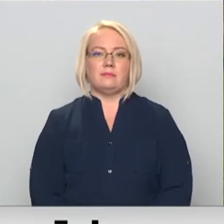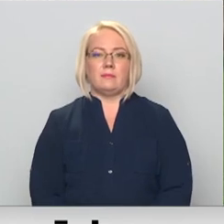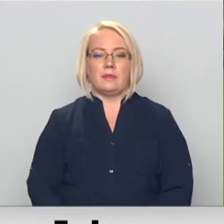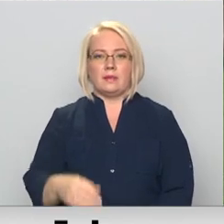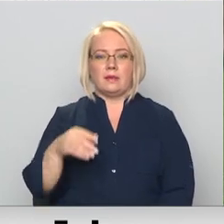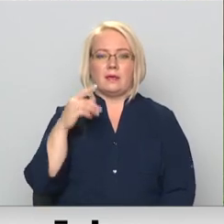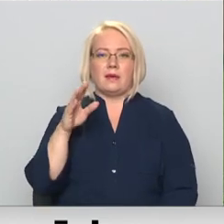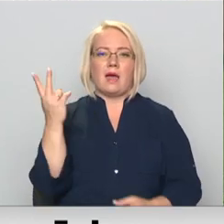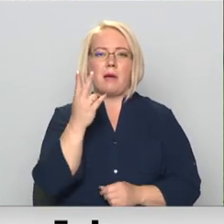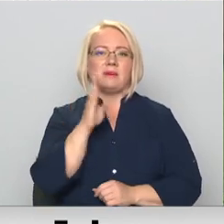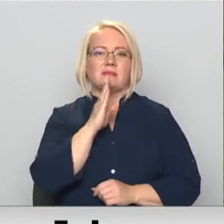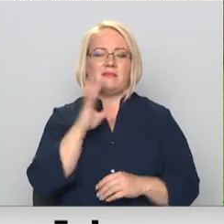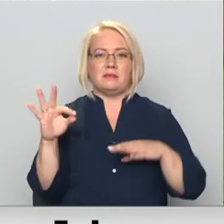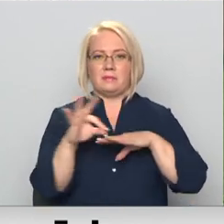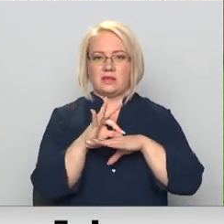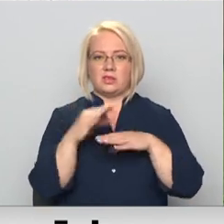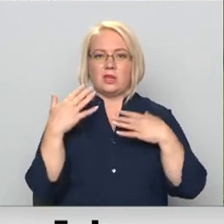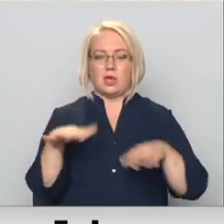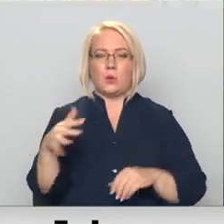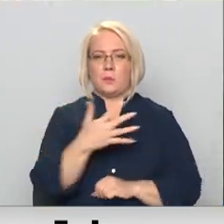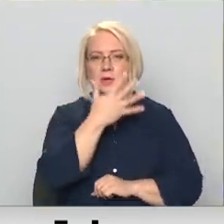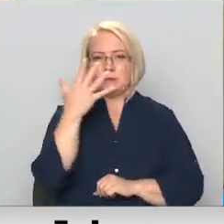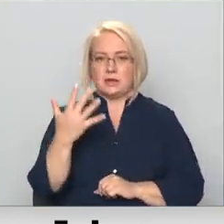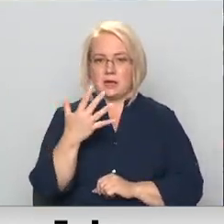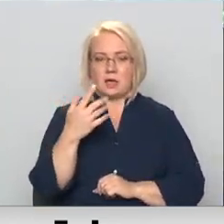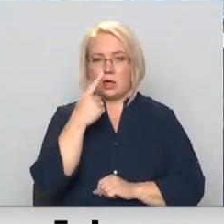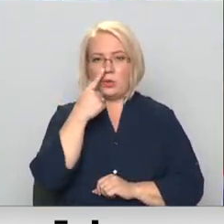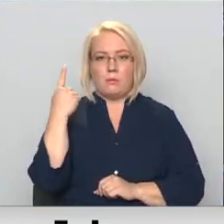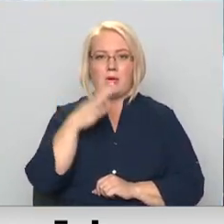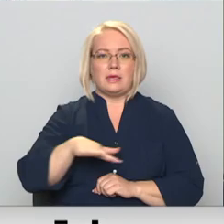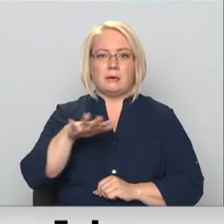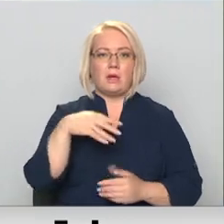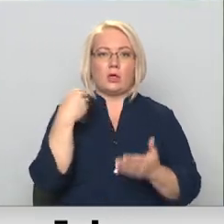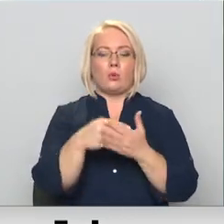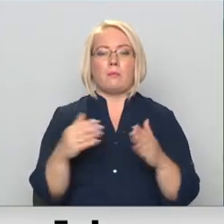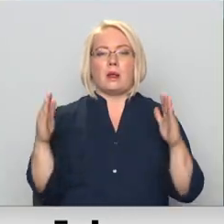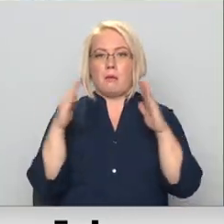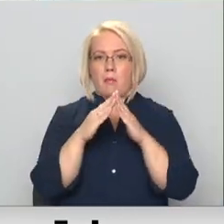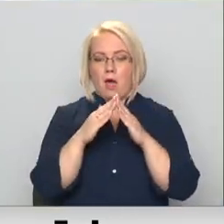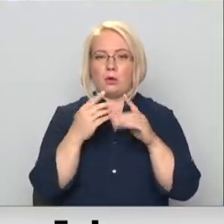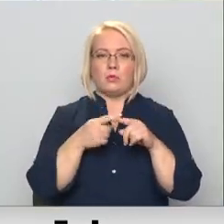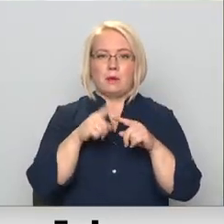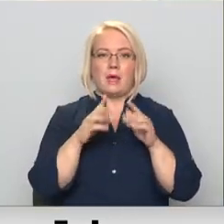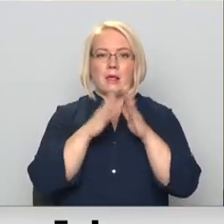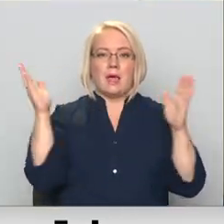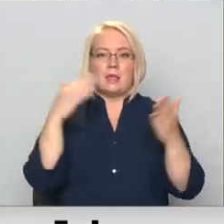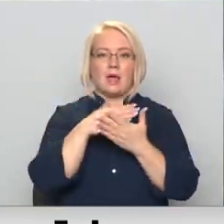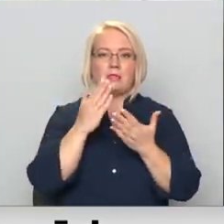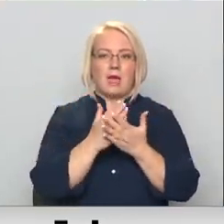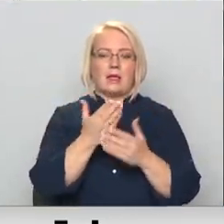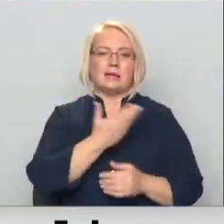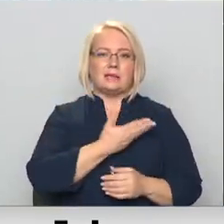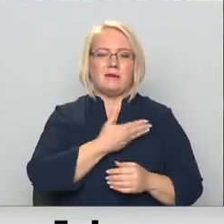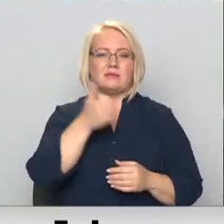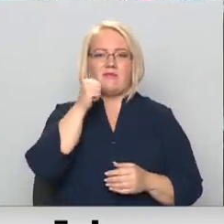Eva un Rozija ir precējušās jau 5 gadus, nu pat ģimene nopirkusi māju, tādēļ lielākā daļa iedzīves vēl